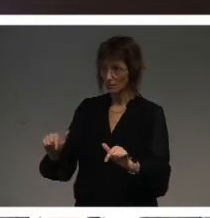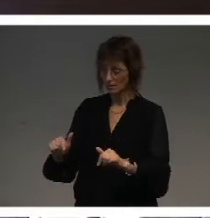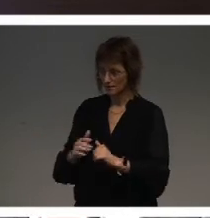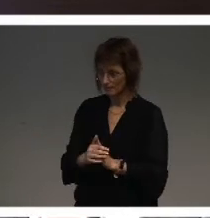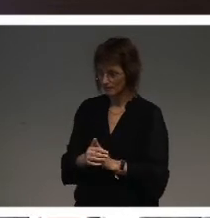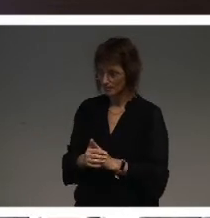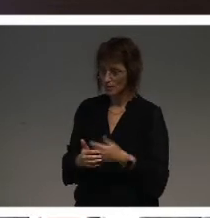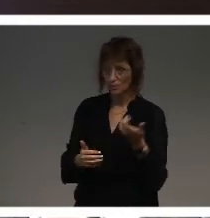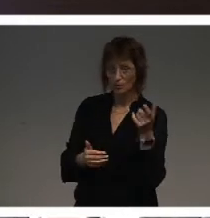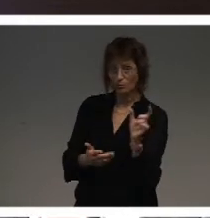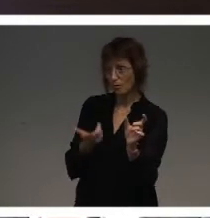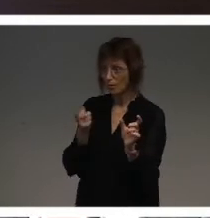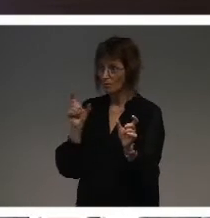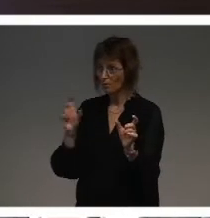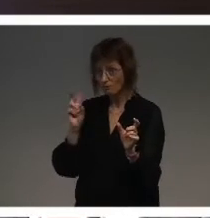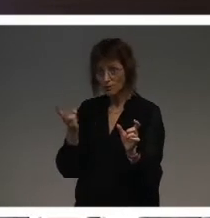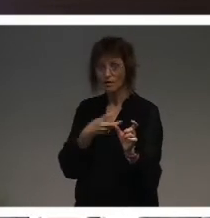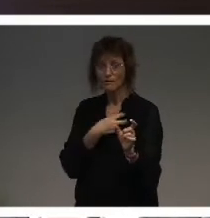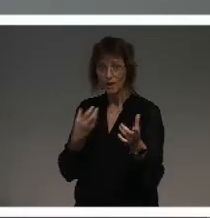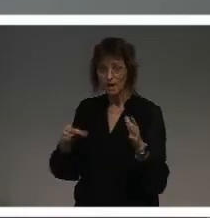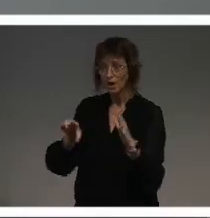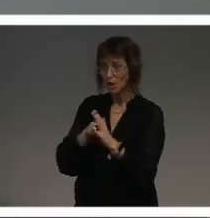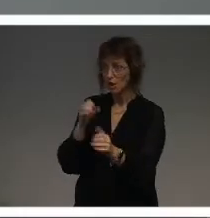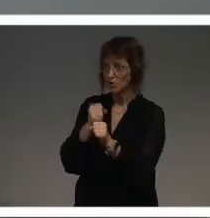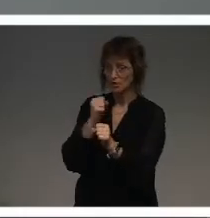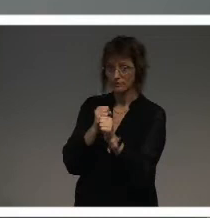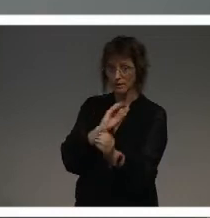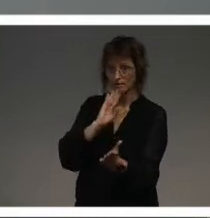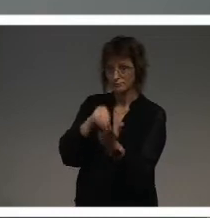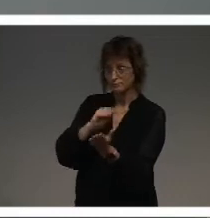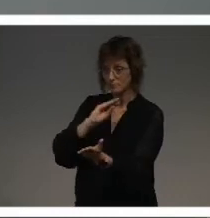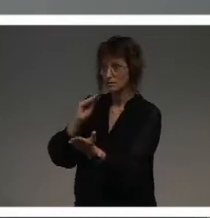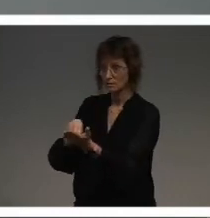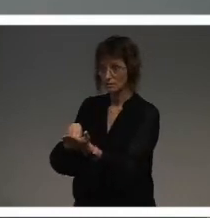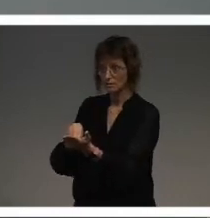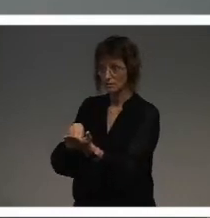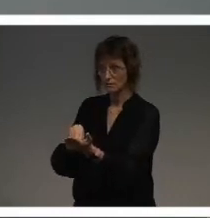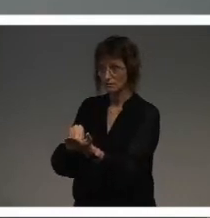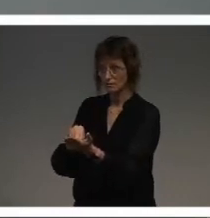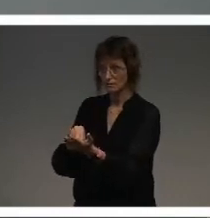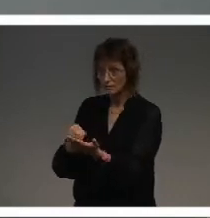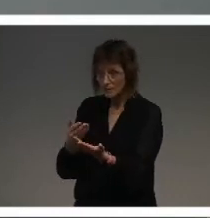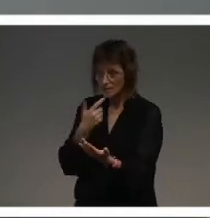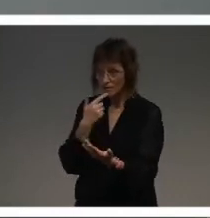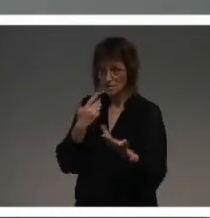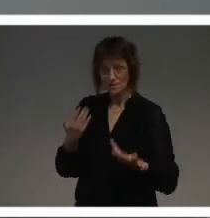notions entrent dans le Code du travail, le Code de la santé publique, d'une certaine manière, elles